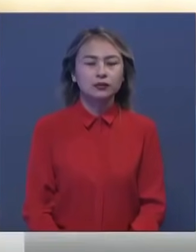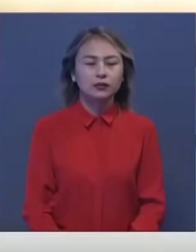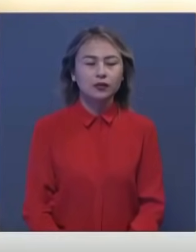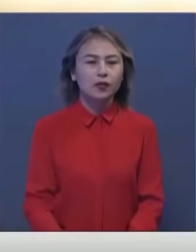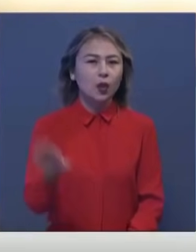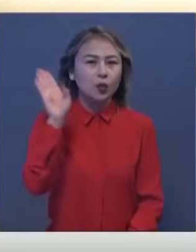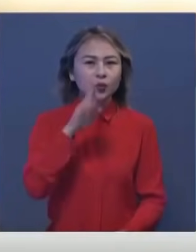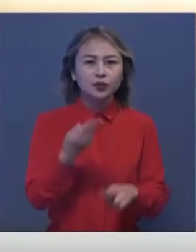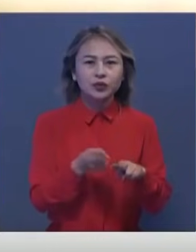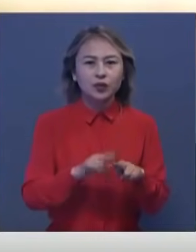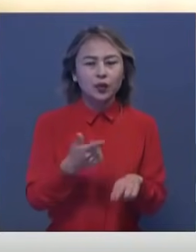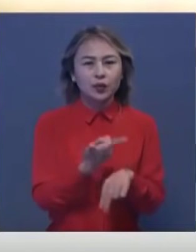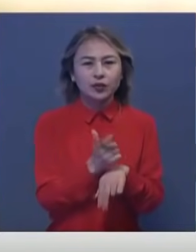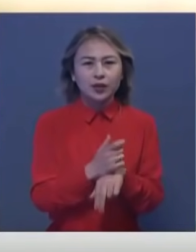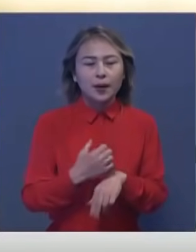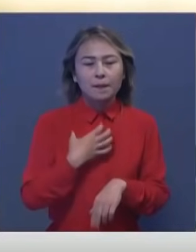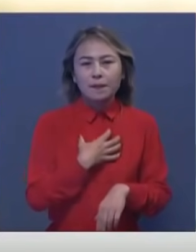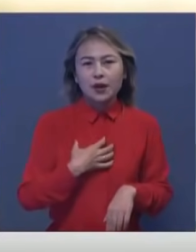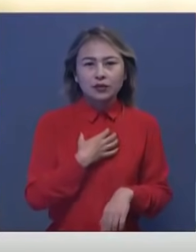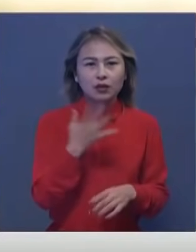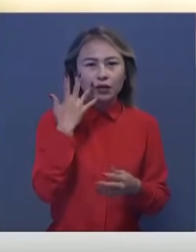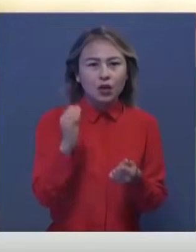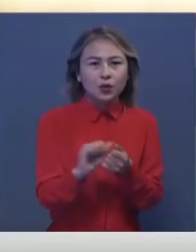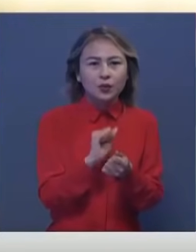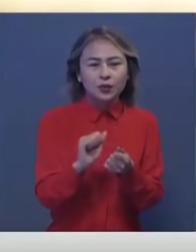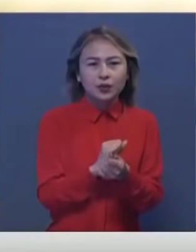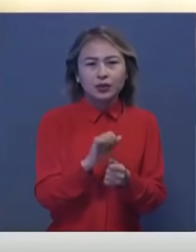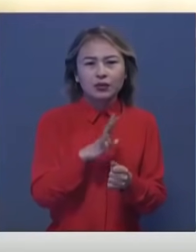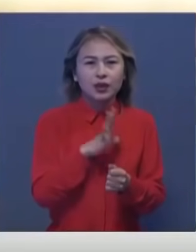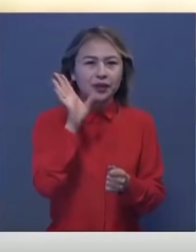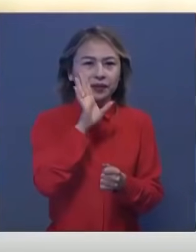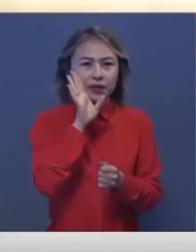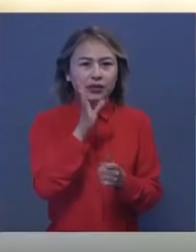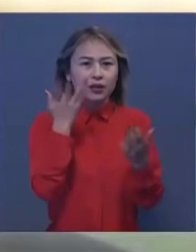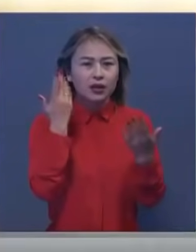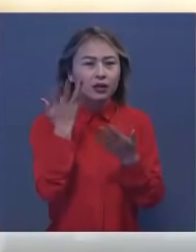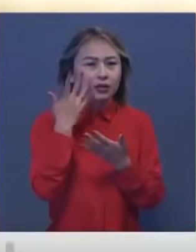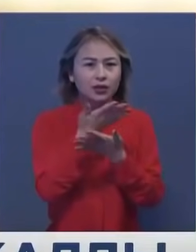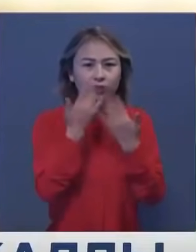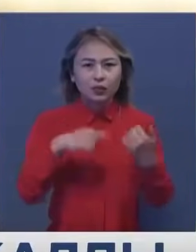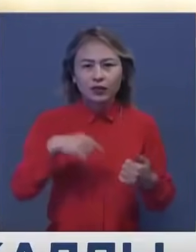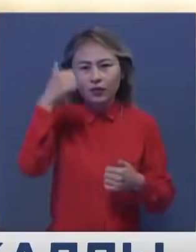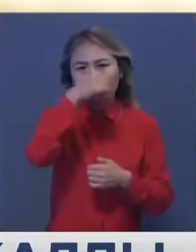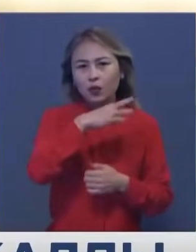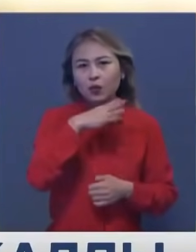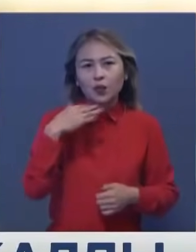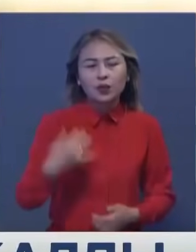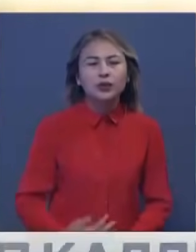Су деген өте маңызды. Негізі құрғақшылық бізде жылда болады. Бірақ биылғы қуаңшылық қатты болып жатыр.